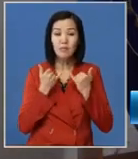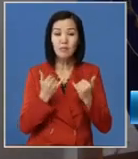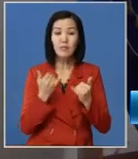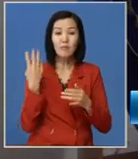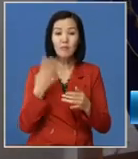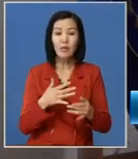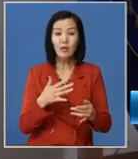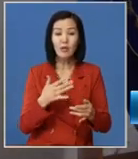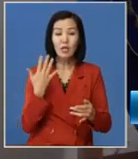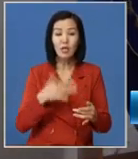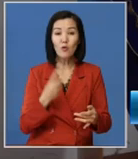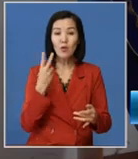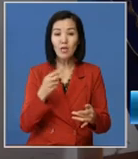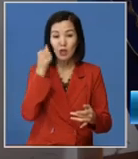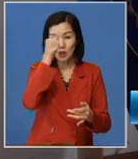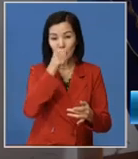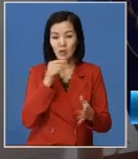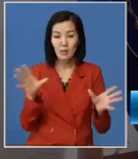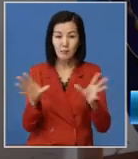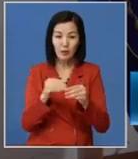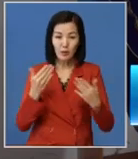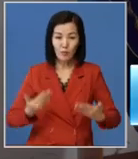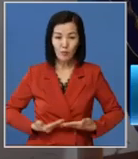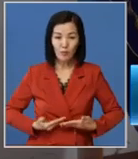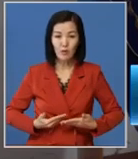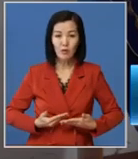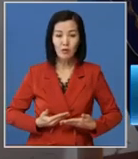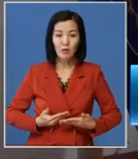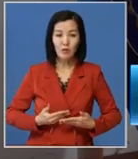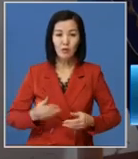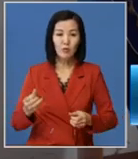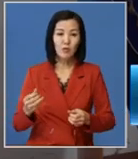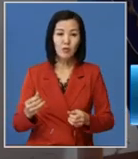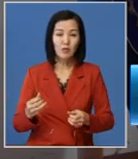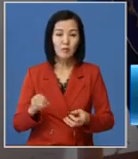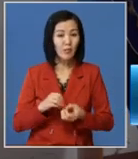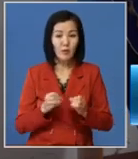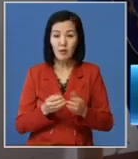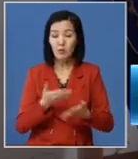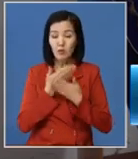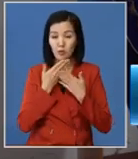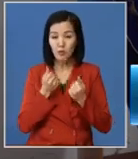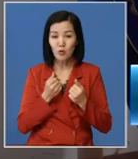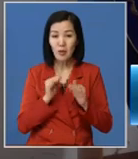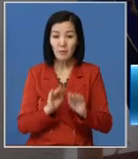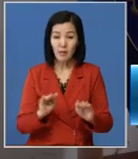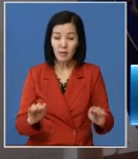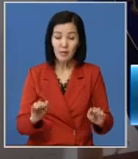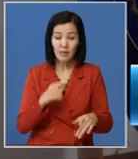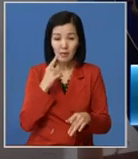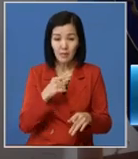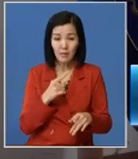52 жыл тұрып жатырмыз енді. Ұрыс жоқ, жанжал жоқ, әйтеуір бір-бірімізді сыйлап. Соған енді балаларға да айтатын менің